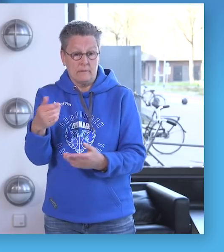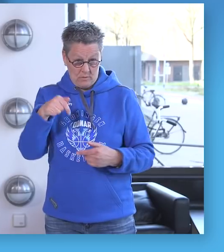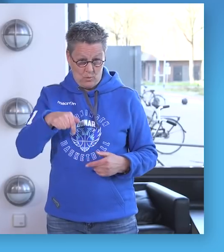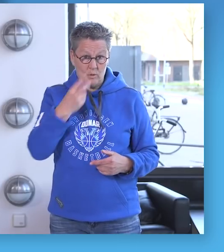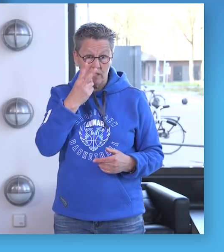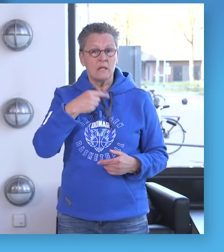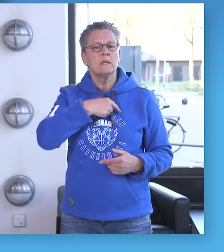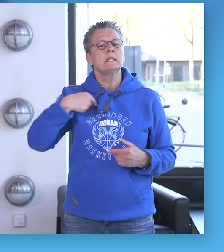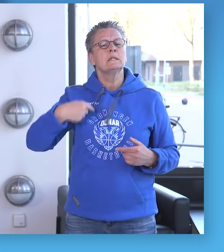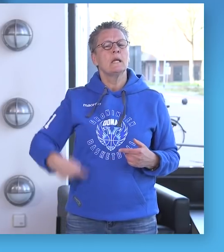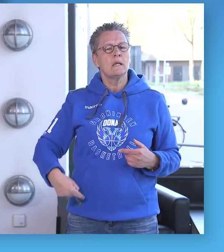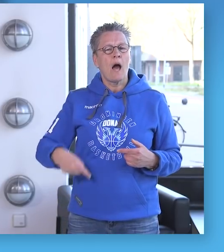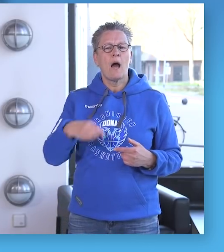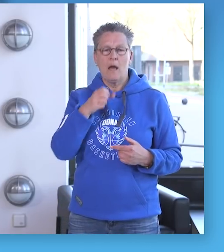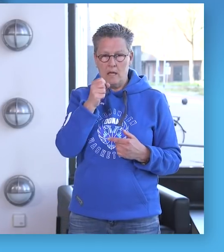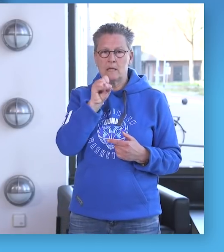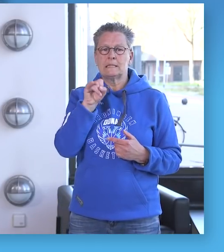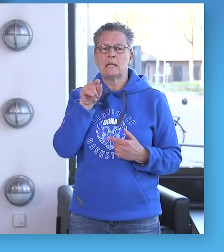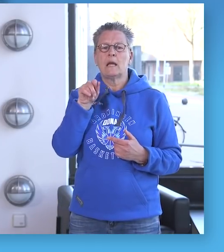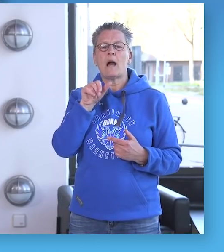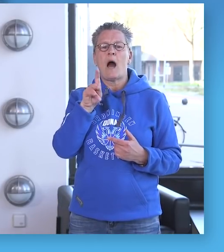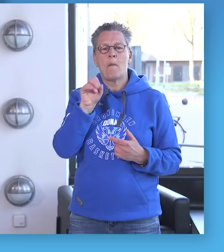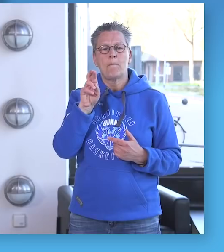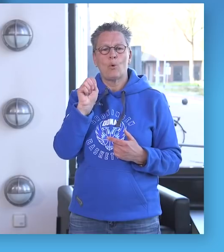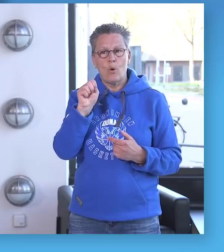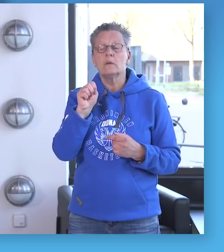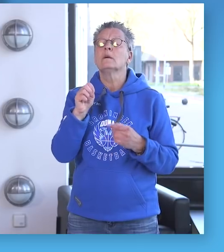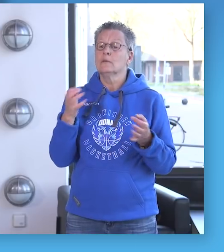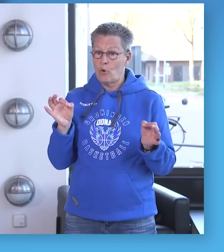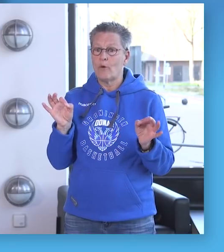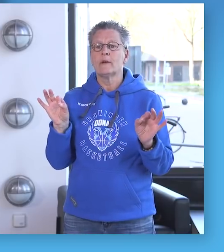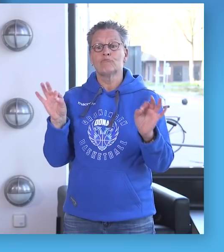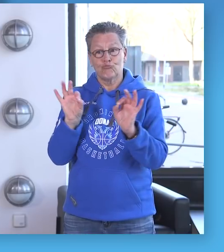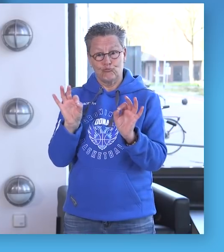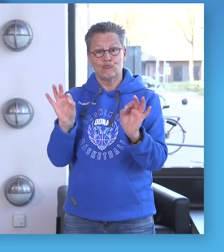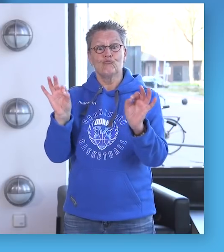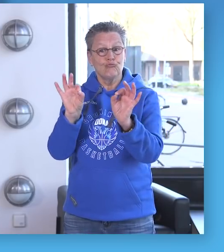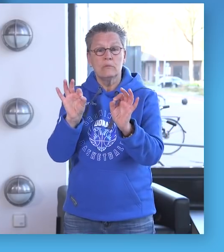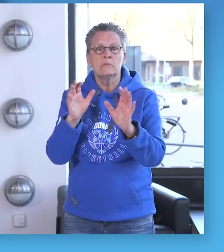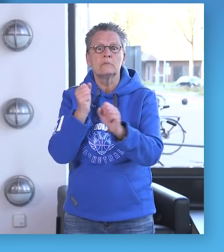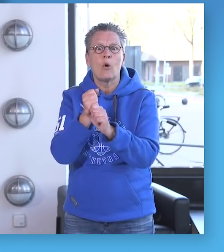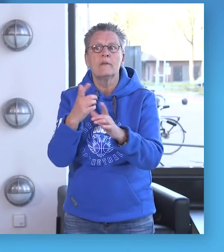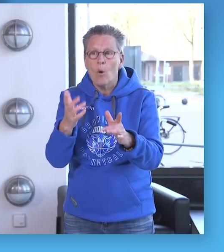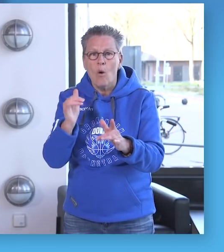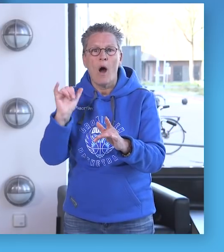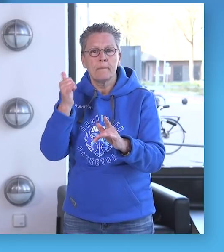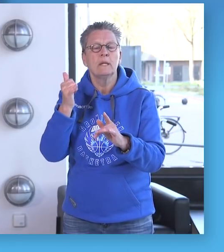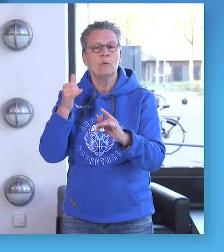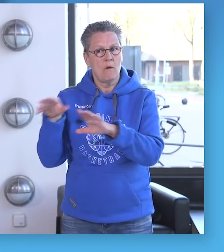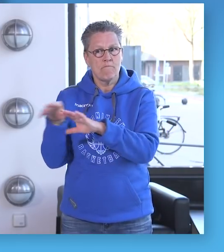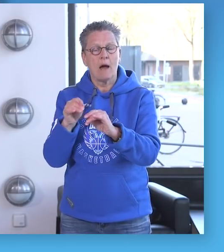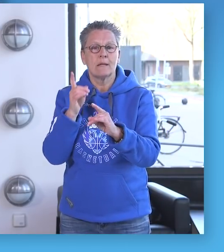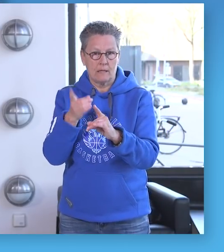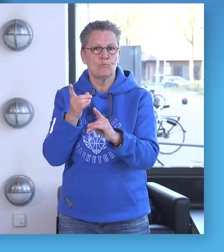dat het uiteindelijk, en in Singapore, dat het toch weer aan het terugkomen is en dat ze weer opnieuw maatregelen moeten nemen. Dus ik denk dat